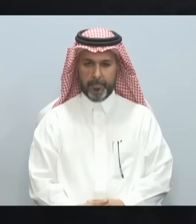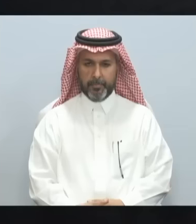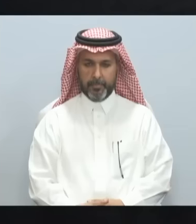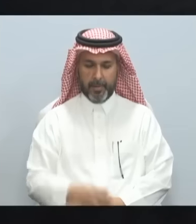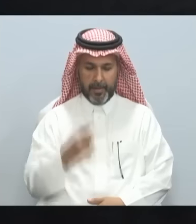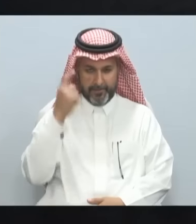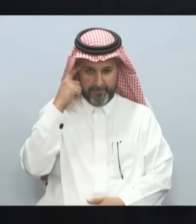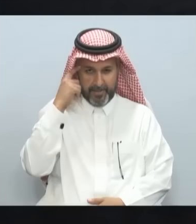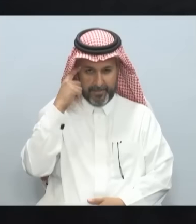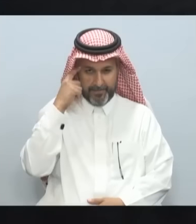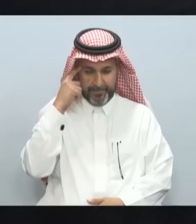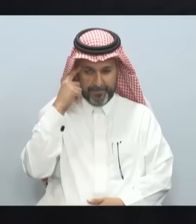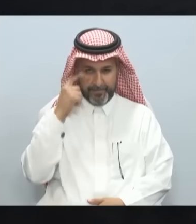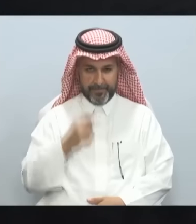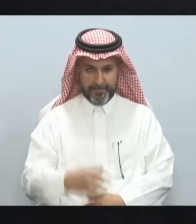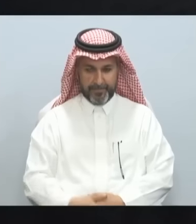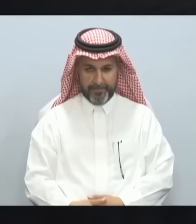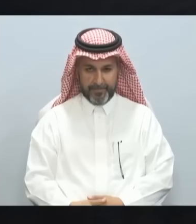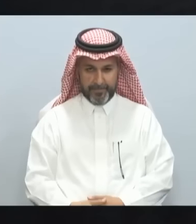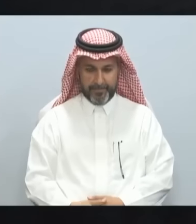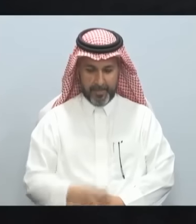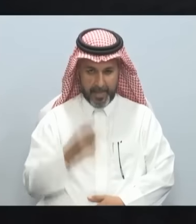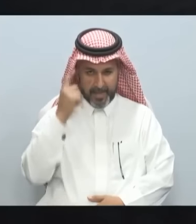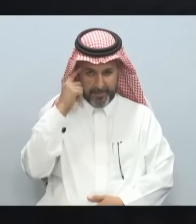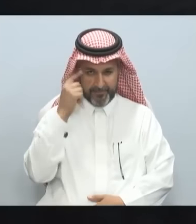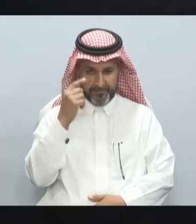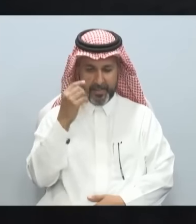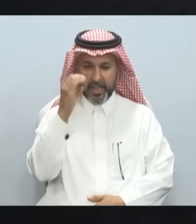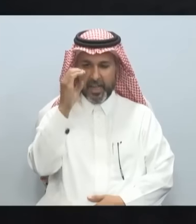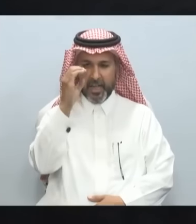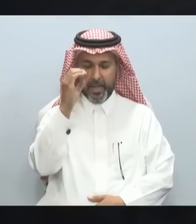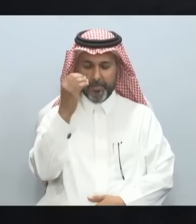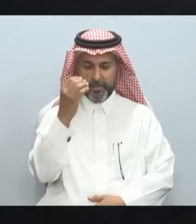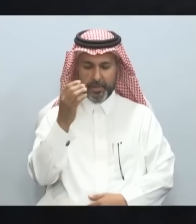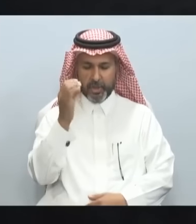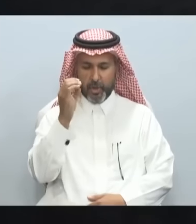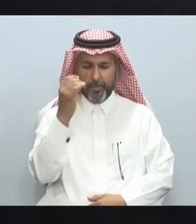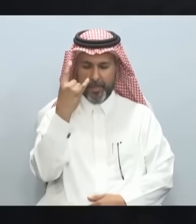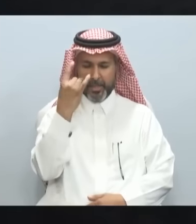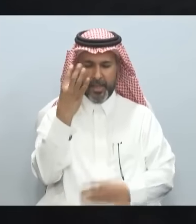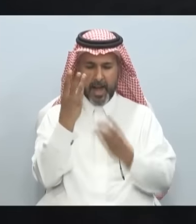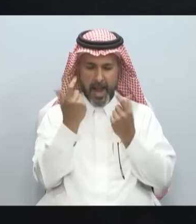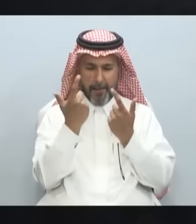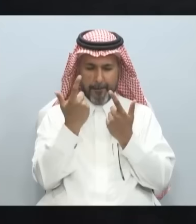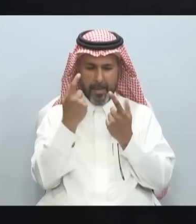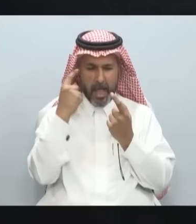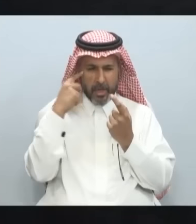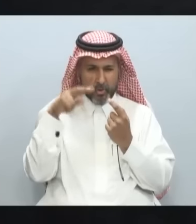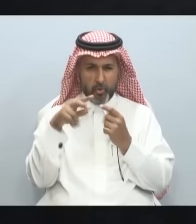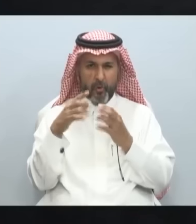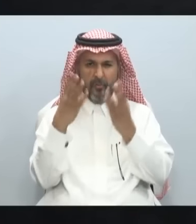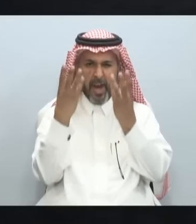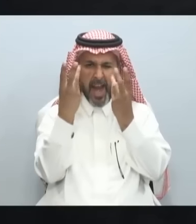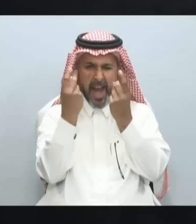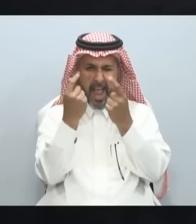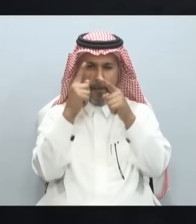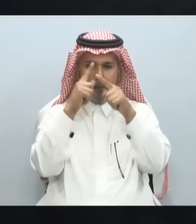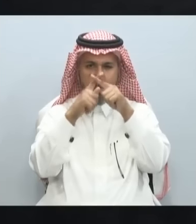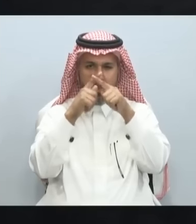هاي مبدعين وصلت القواسم العدد 10 مبدعين كيف نوصل لها نبحث عن كل عددين حاصل ضربهما